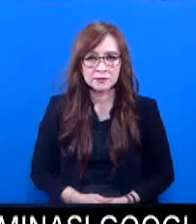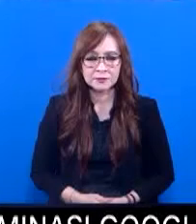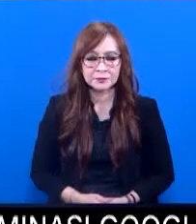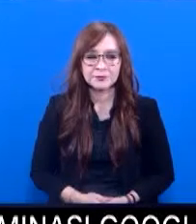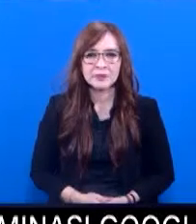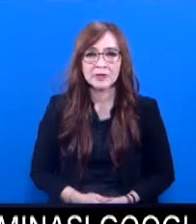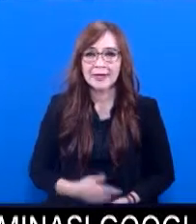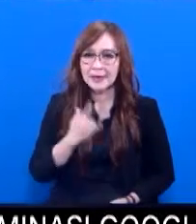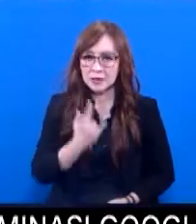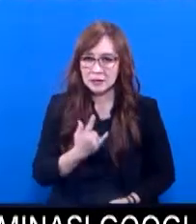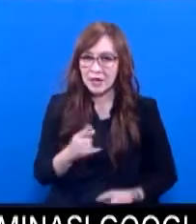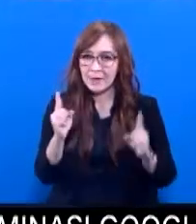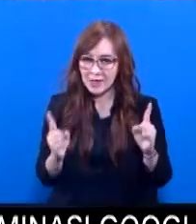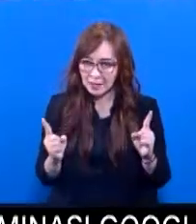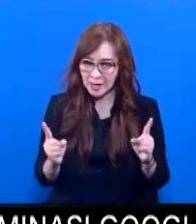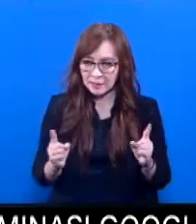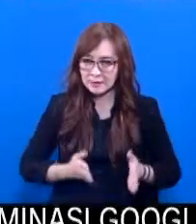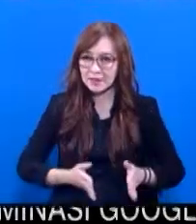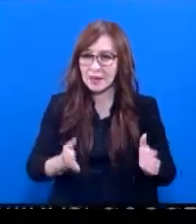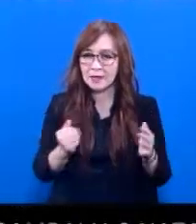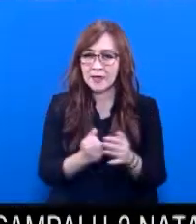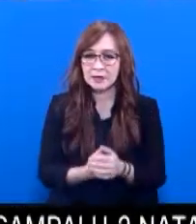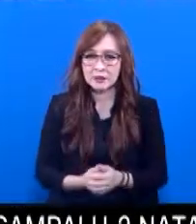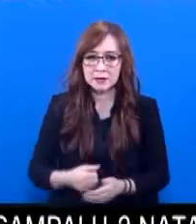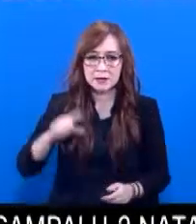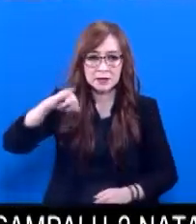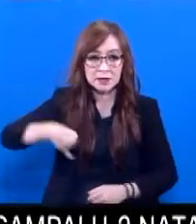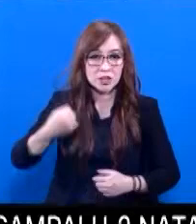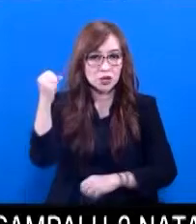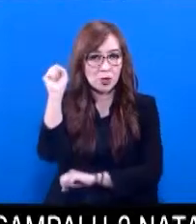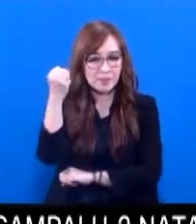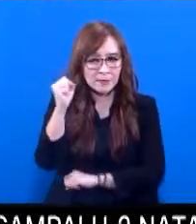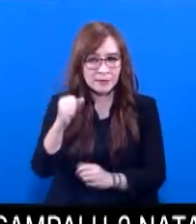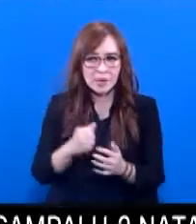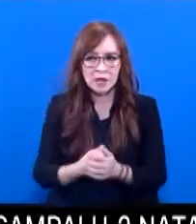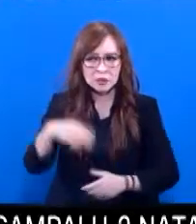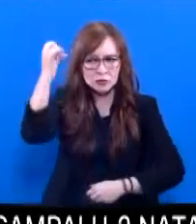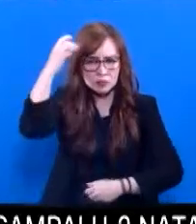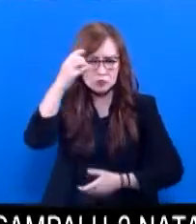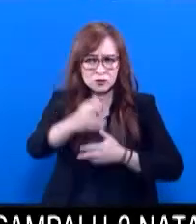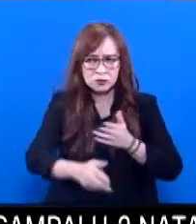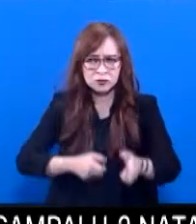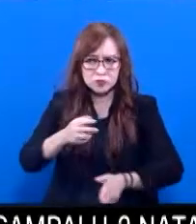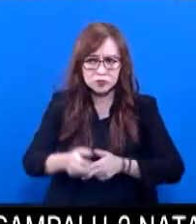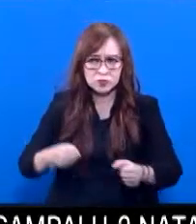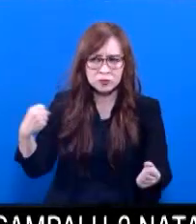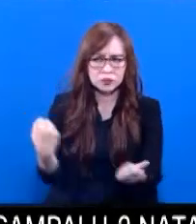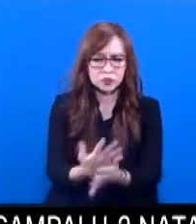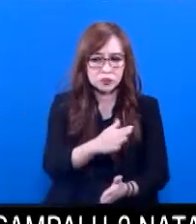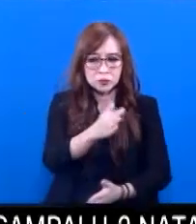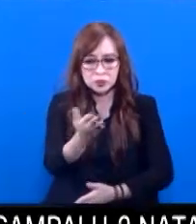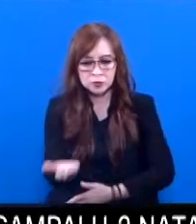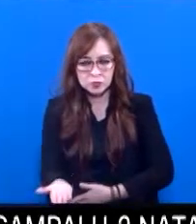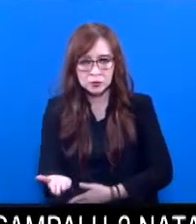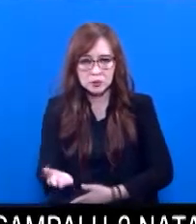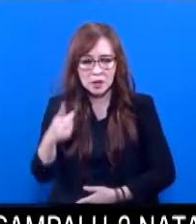Ya, selalu waspadalah saat di jalan raya. Di Jombang, Jawa Timur, sebuah mobil bak terbuka menabrak truk karena sang sopir mengemudi dalam keadaan mengantuk.